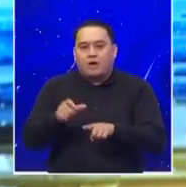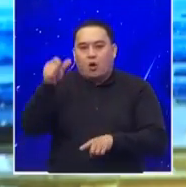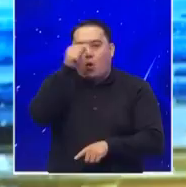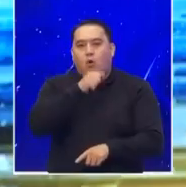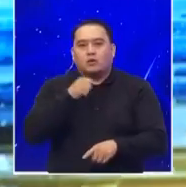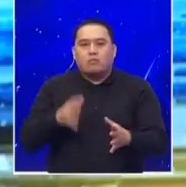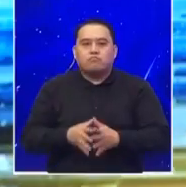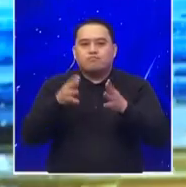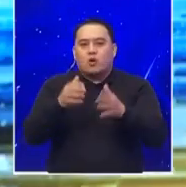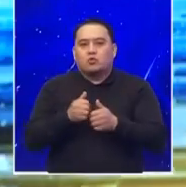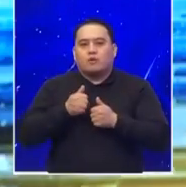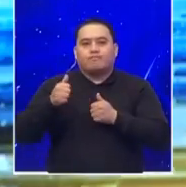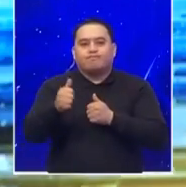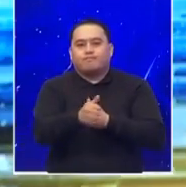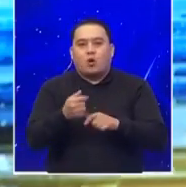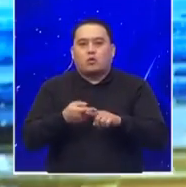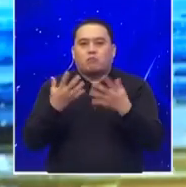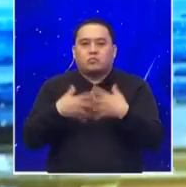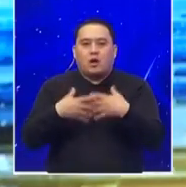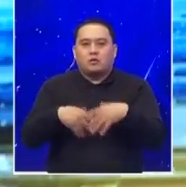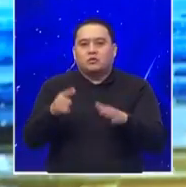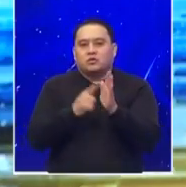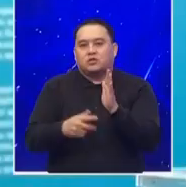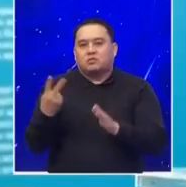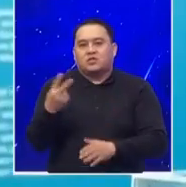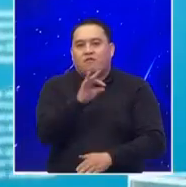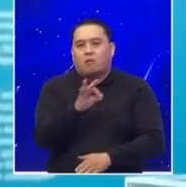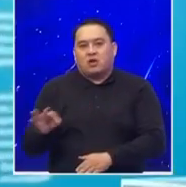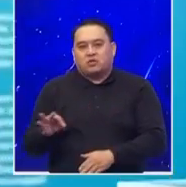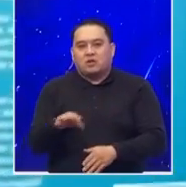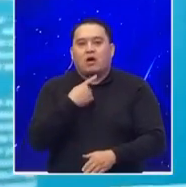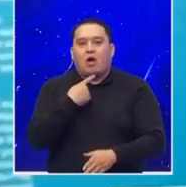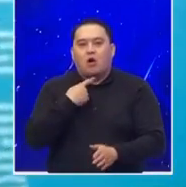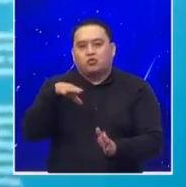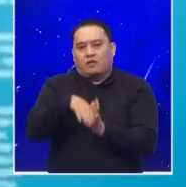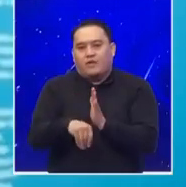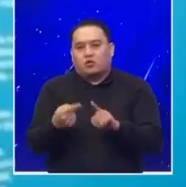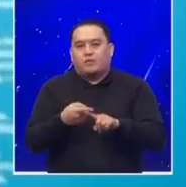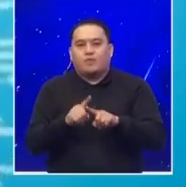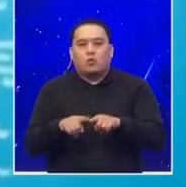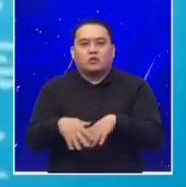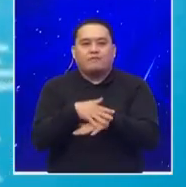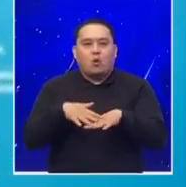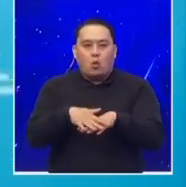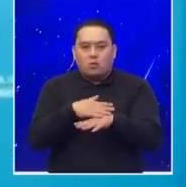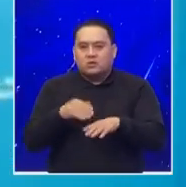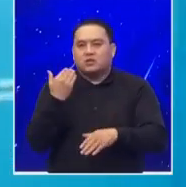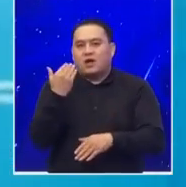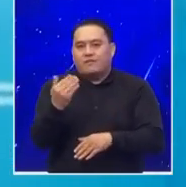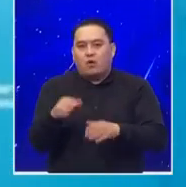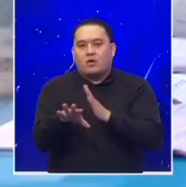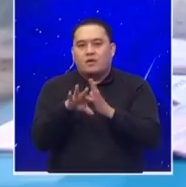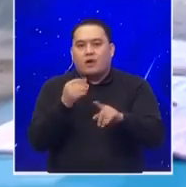С большим отрывом по предварительным подсчетам набрала почти 72% голосов избирателей. Согласно